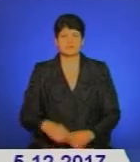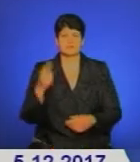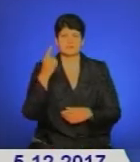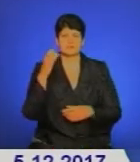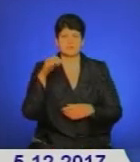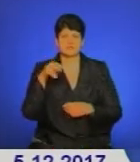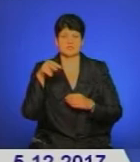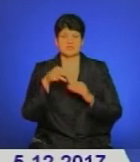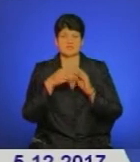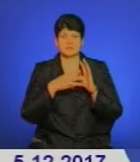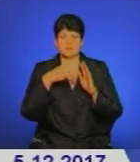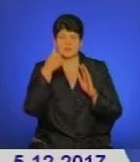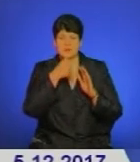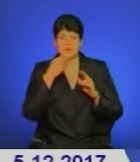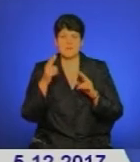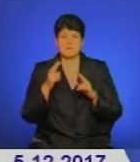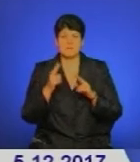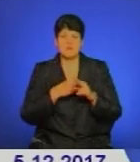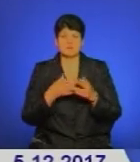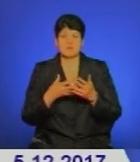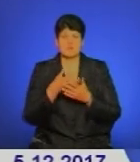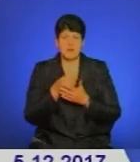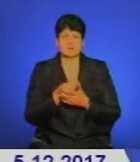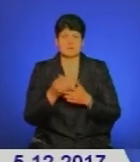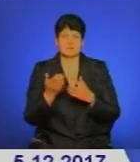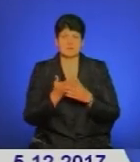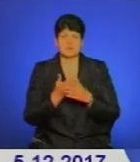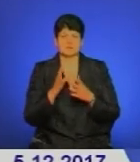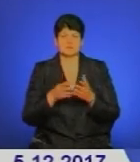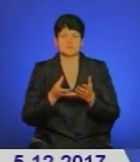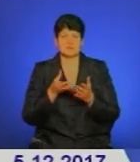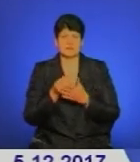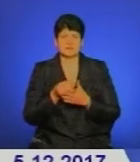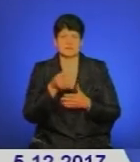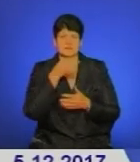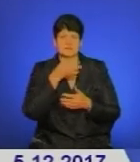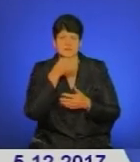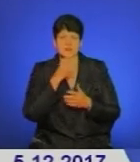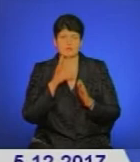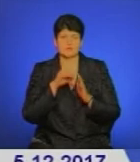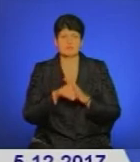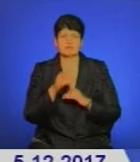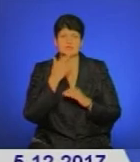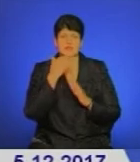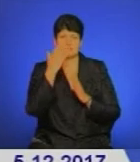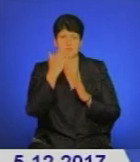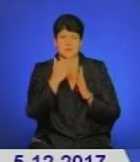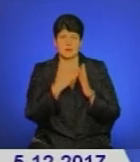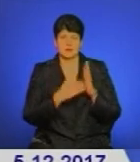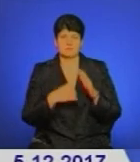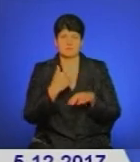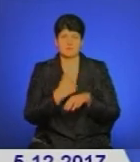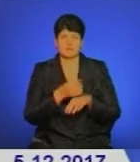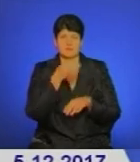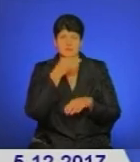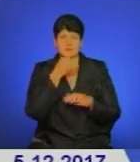1 січня 2018 року безоплатно і на пільгових умовах відпускатимуть лікарські засоби, які входять до національного переліку основних